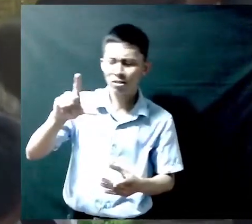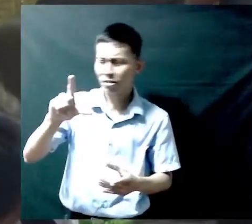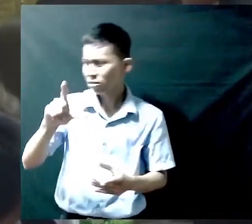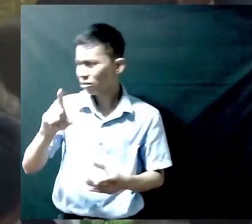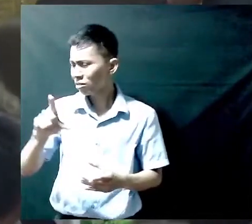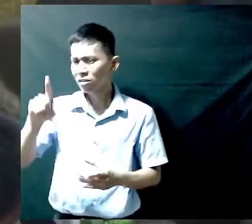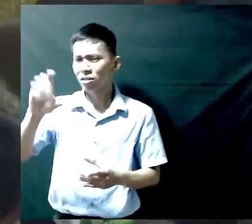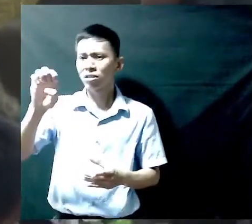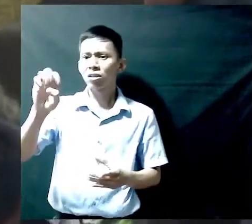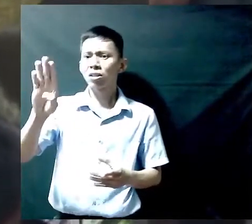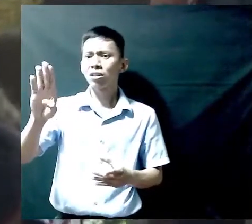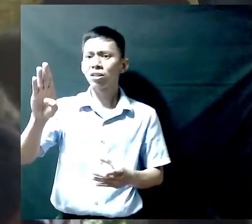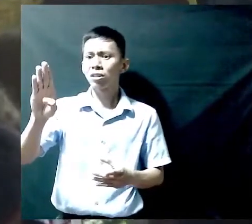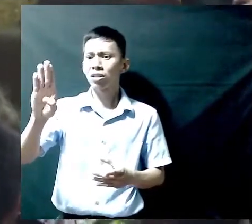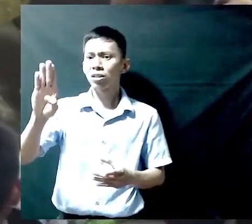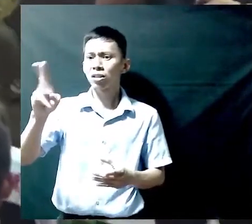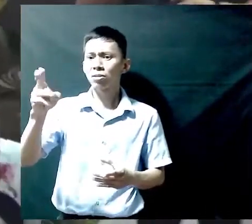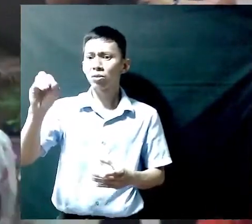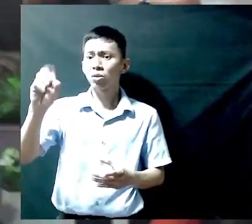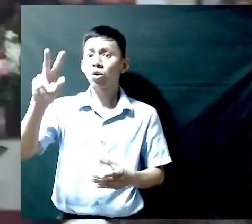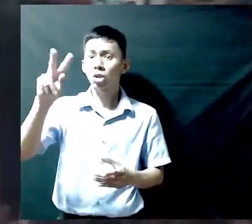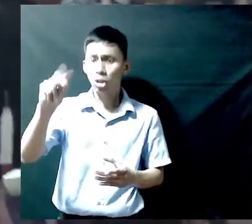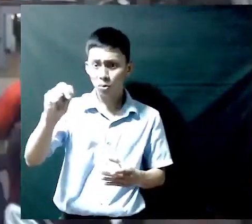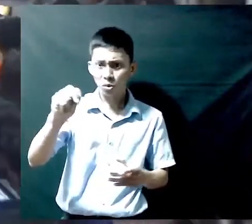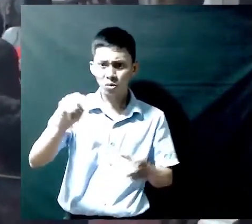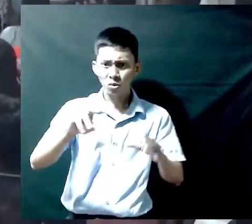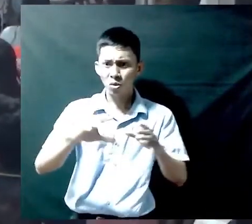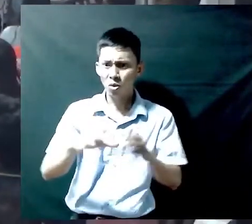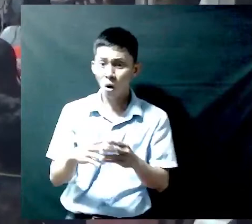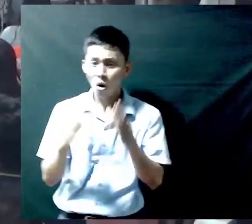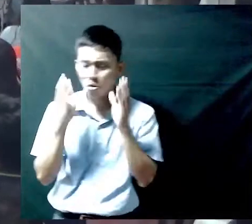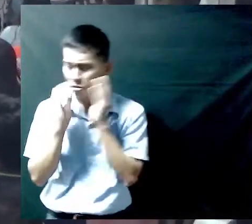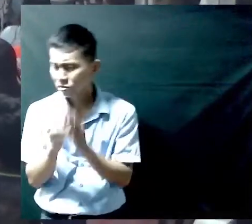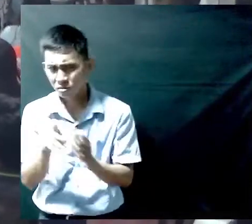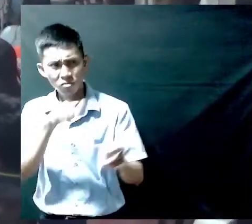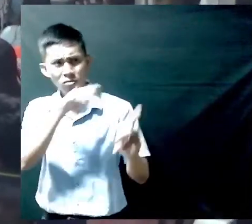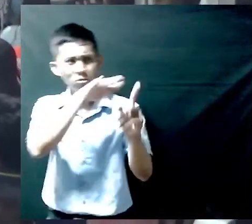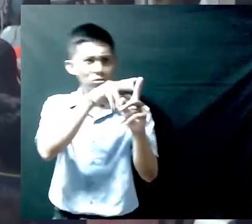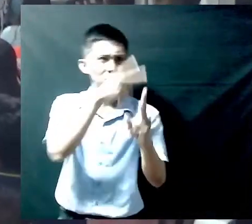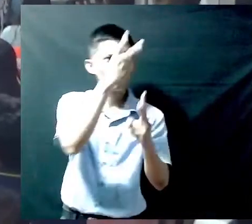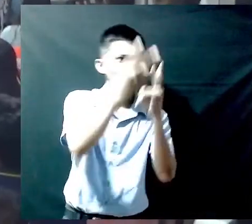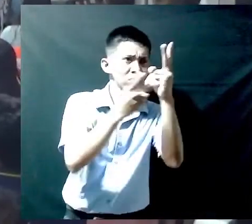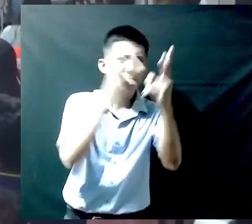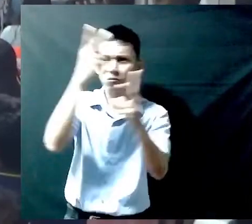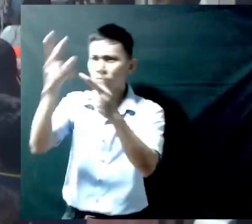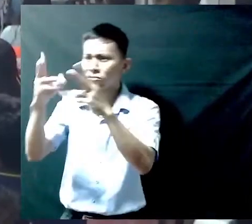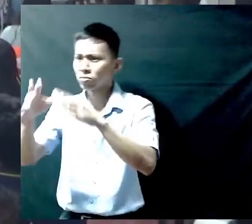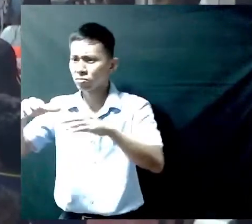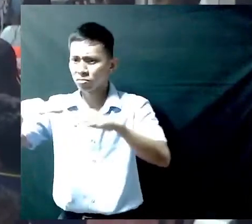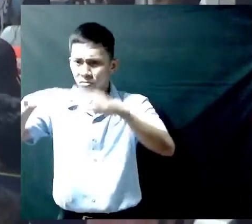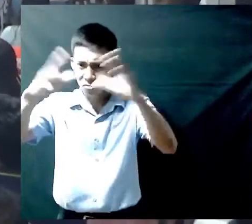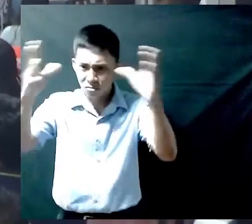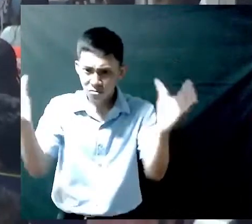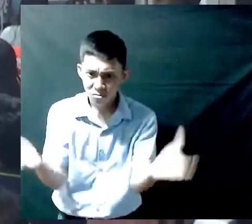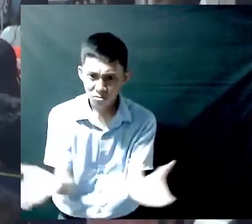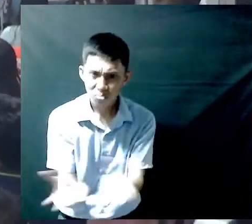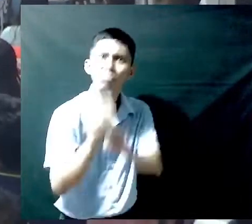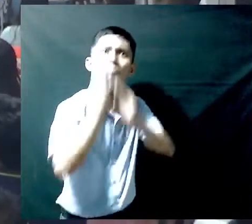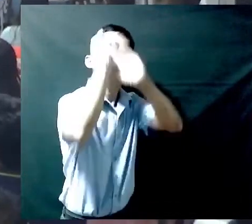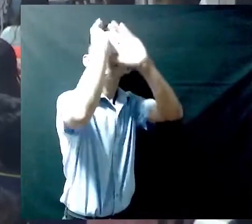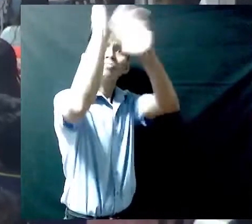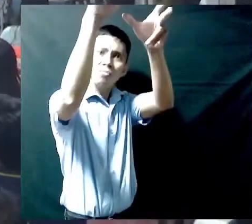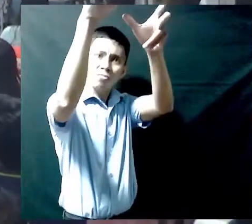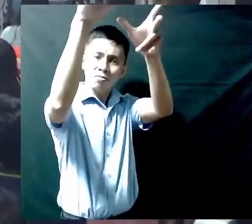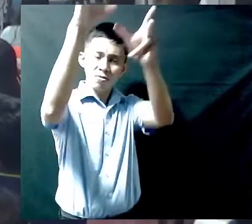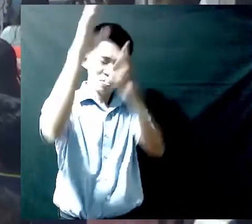And there's, may isang bola ron that catch my attention. Pinuntahan ko yung bola ng basketball, Spalding. Kung bibilin mo yan